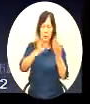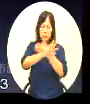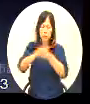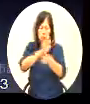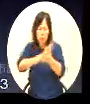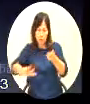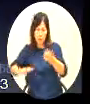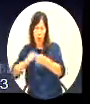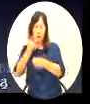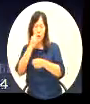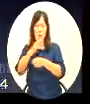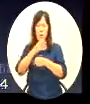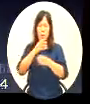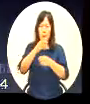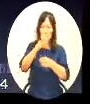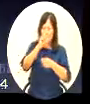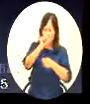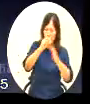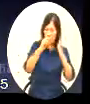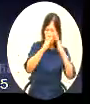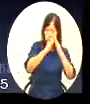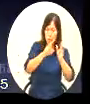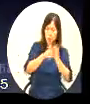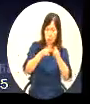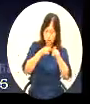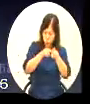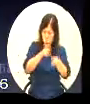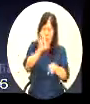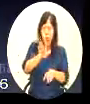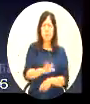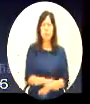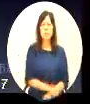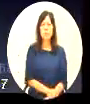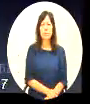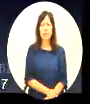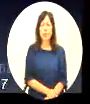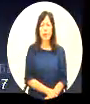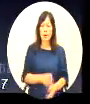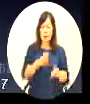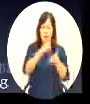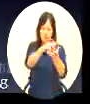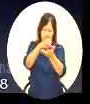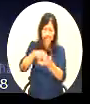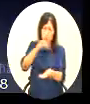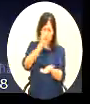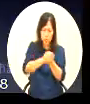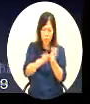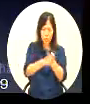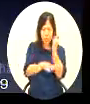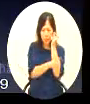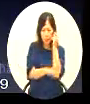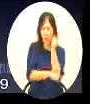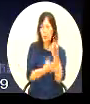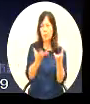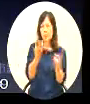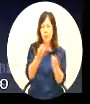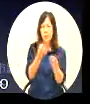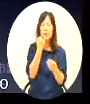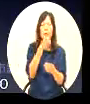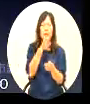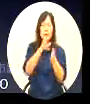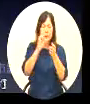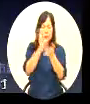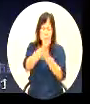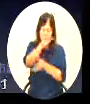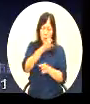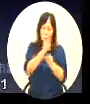都六都全部都依序跟进。那我想齁，办理诉记虽然不具有法律效力，但是后续齁我们还可以做的事